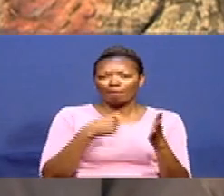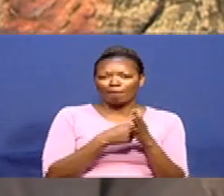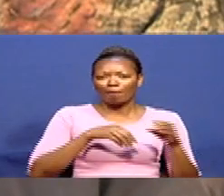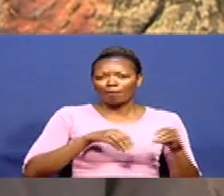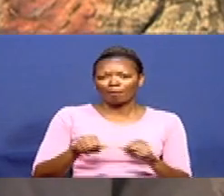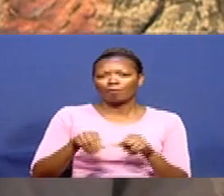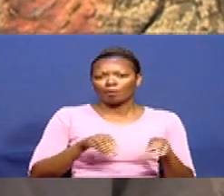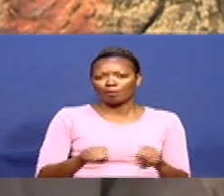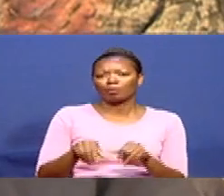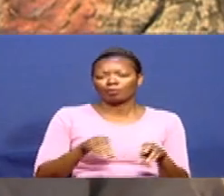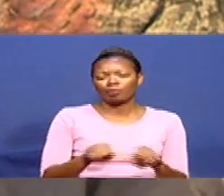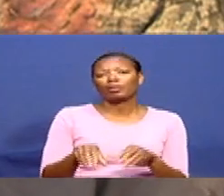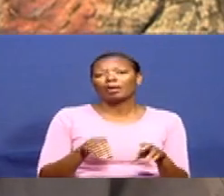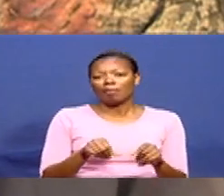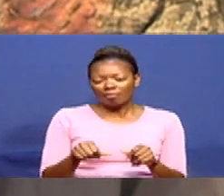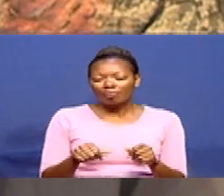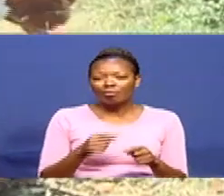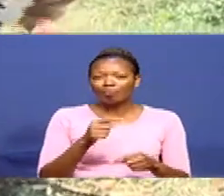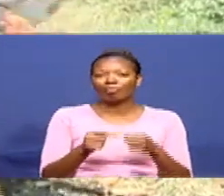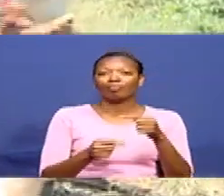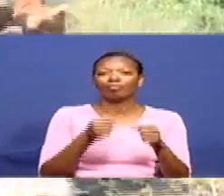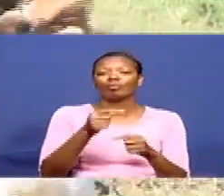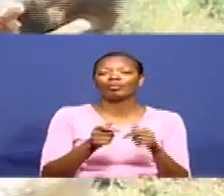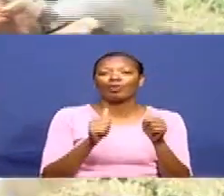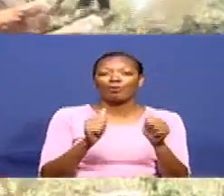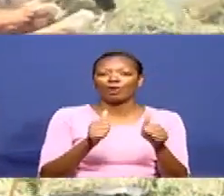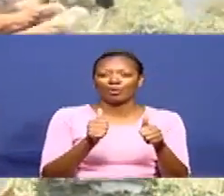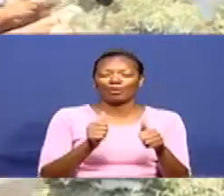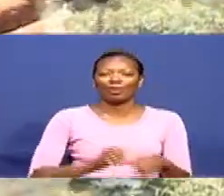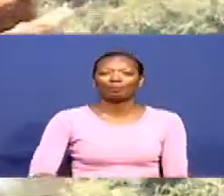hiyo kuku itakuwa kabisa bila shida yoyote.